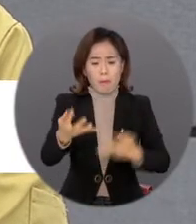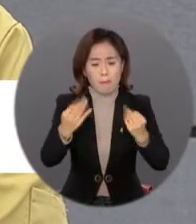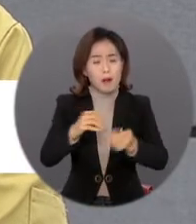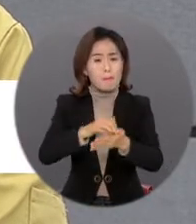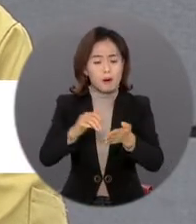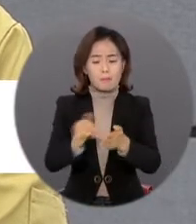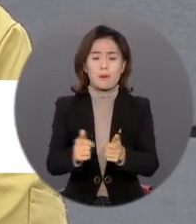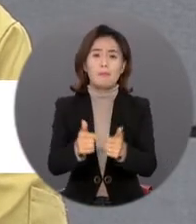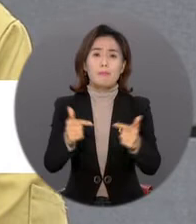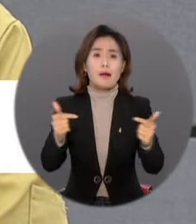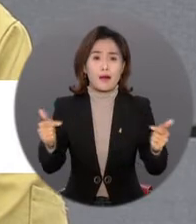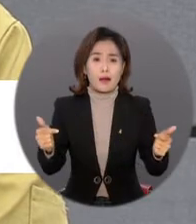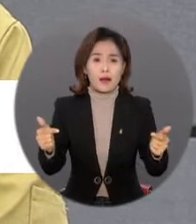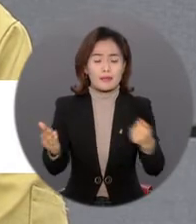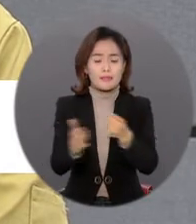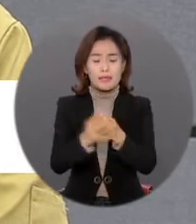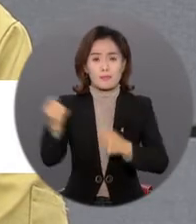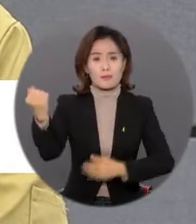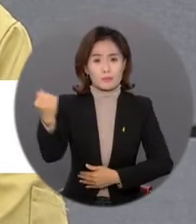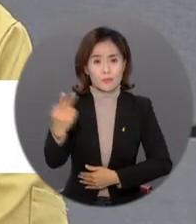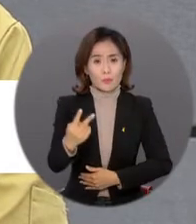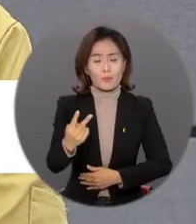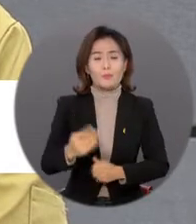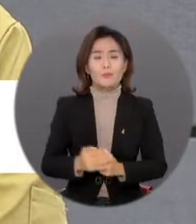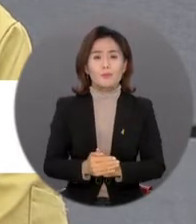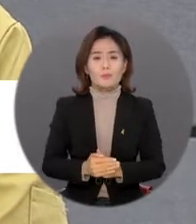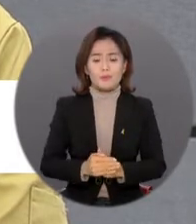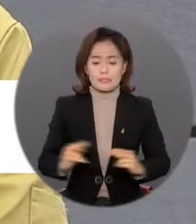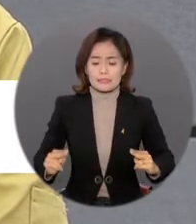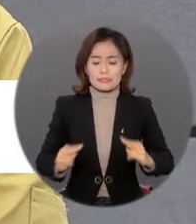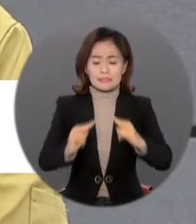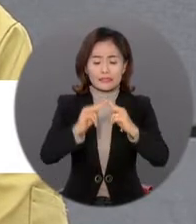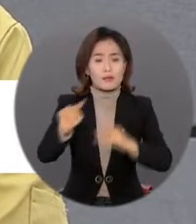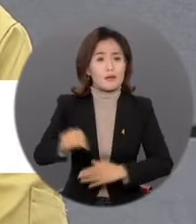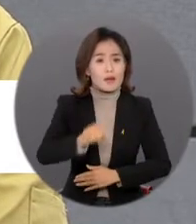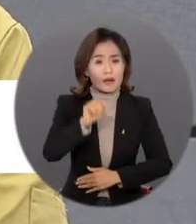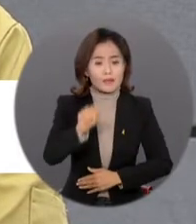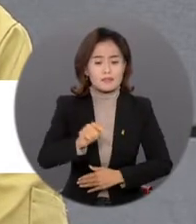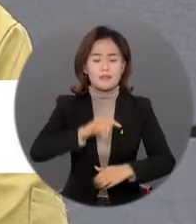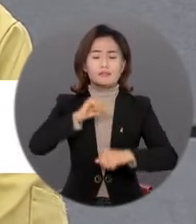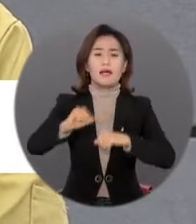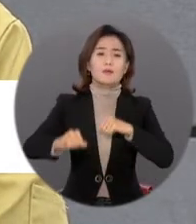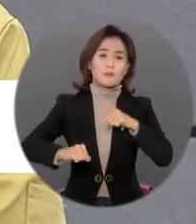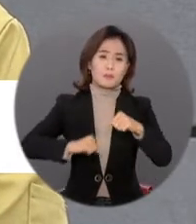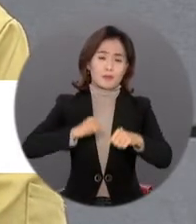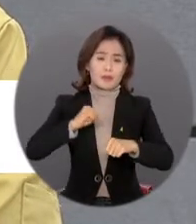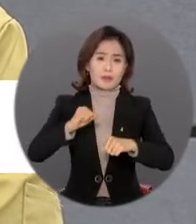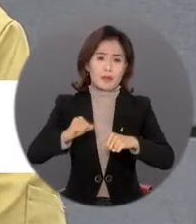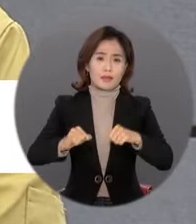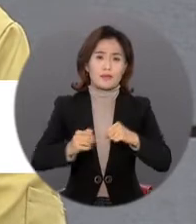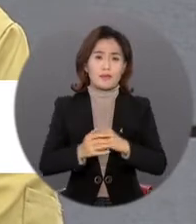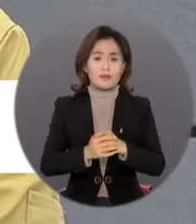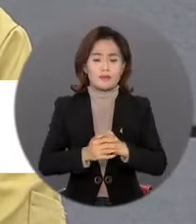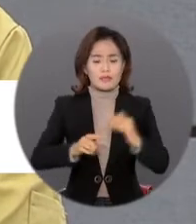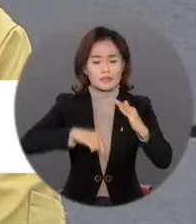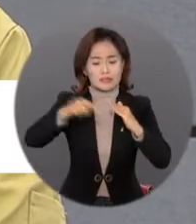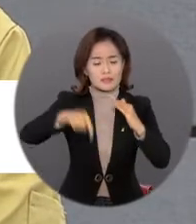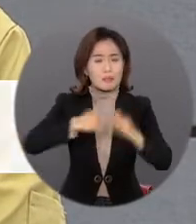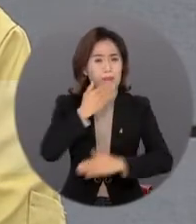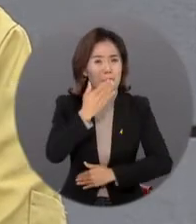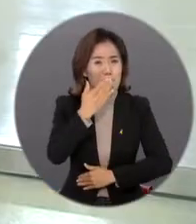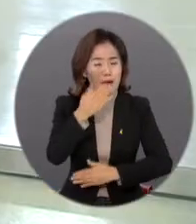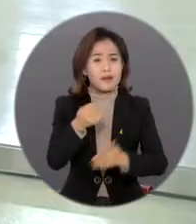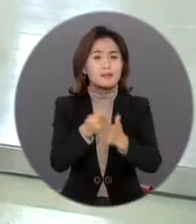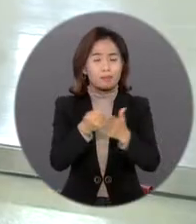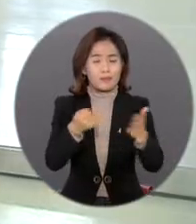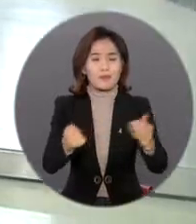굉장히 많아지고요. 또 이제 우리 그 시설에서 자유롭게 그 이렇게 출입을 할 수 있다